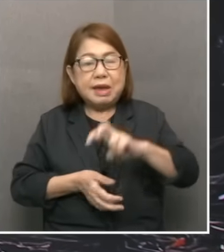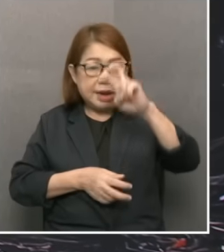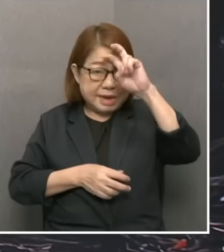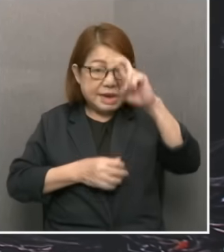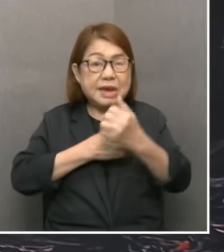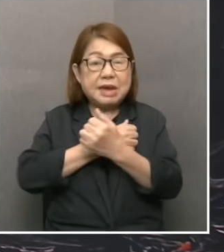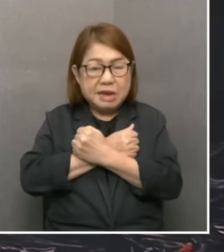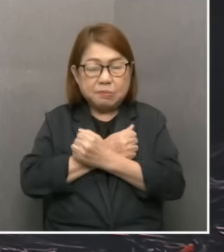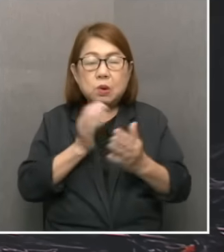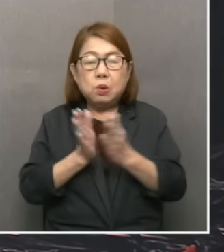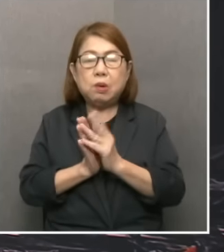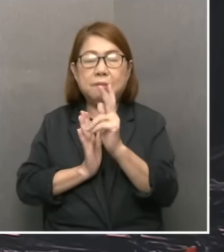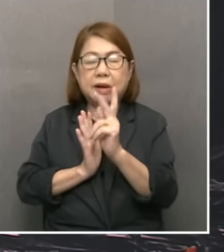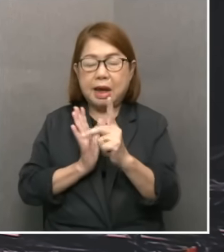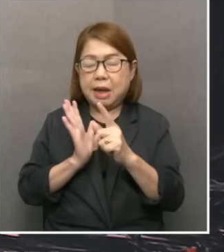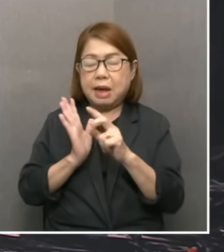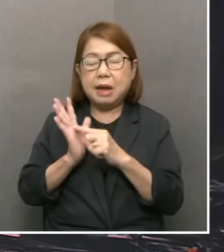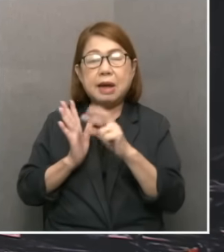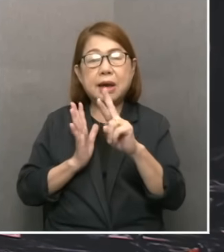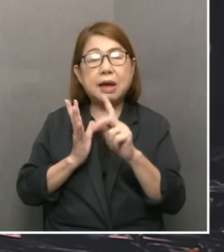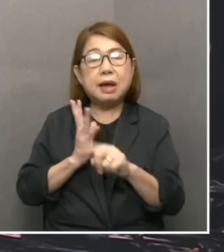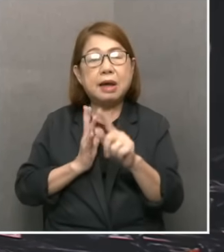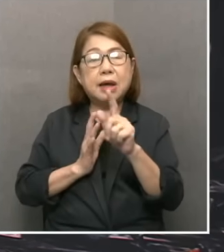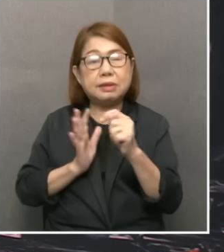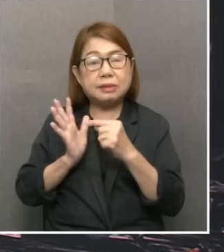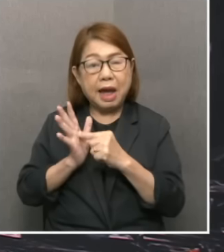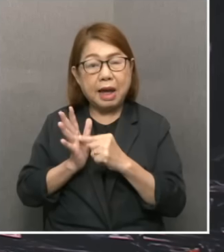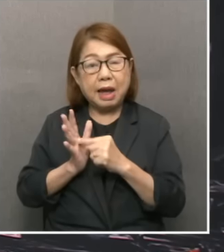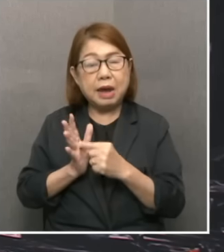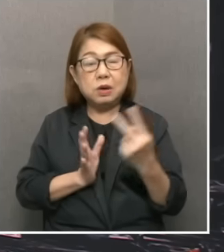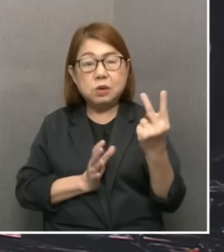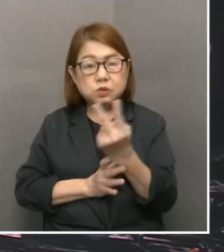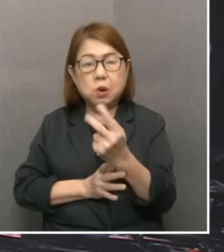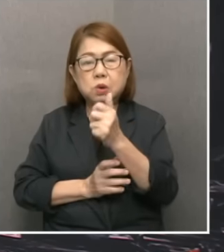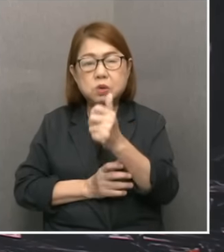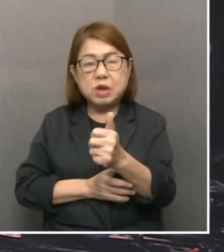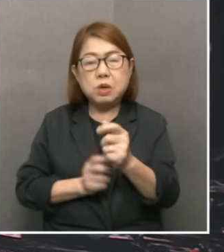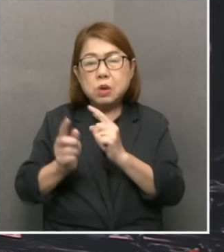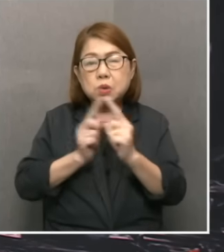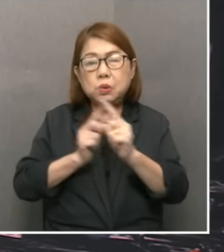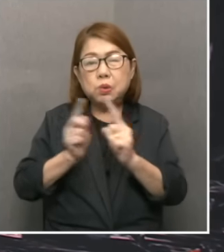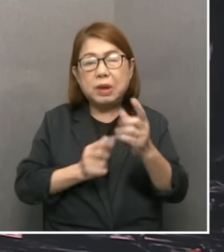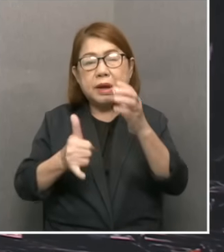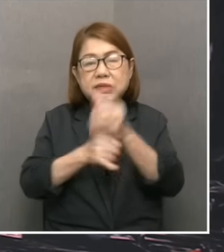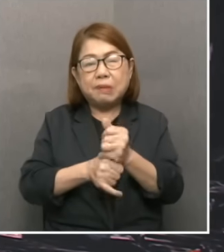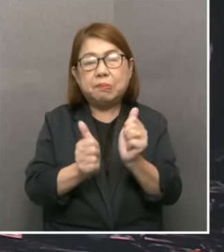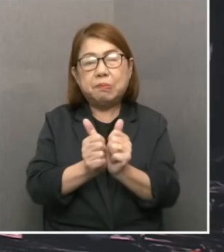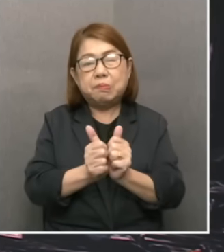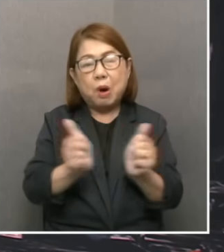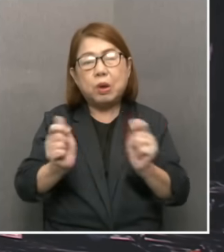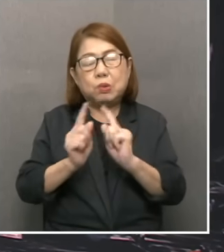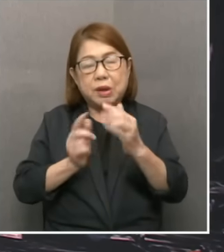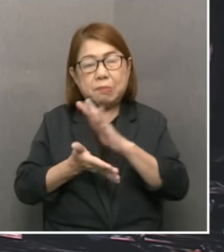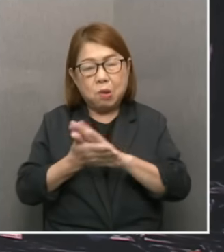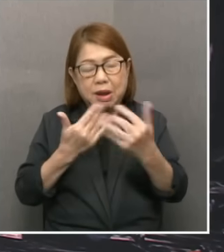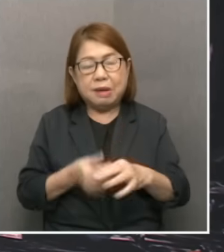นี้เป็นประเทศเศสำคัญนะคะที่เคยมีบทบาทในการเจรจาช่วยเหลือตัวประกันสำเร็จมาแล้วก็ได้มีการไปหารือกับ